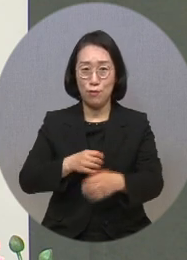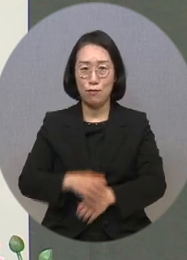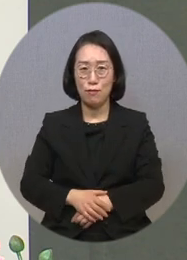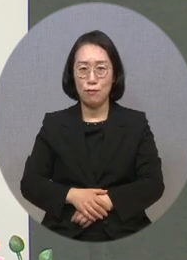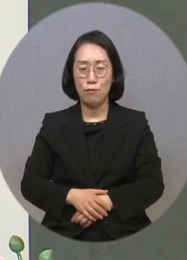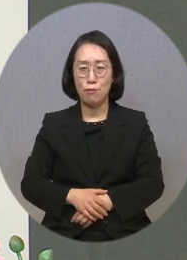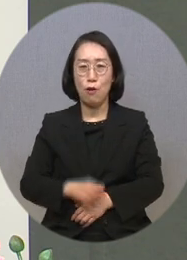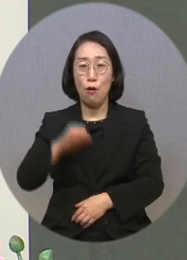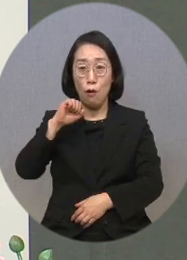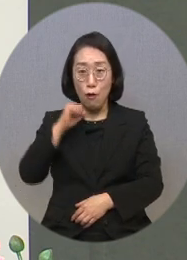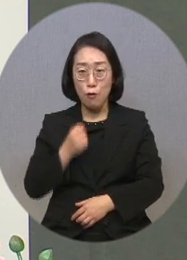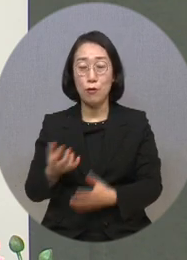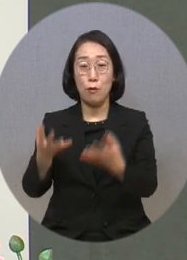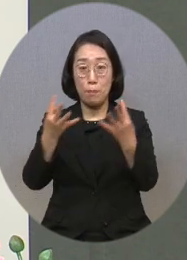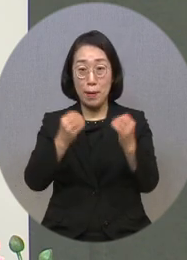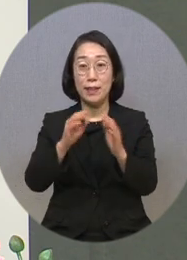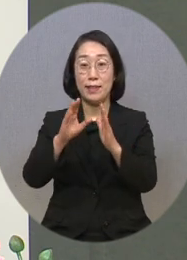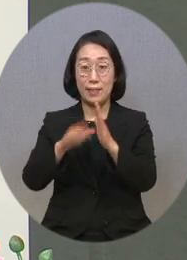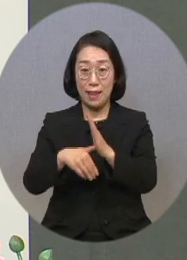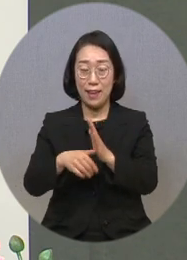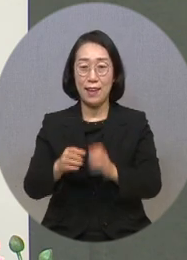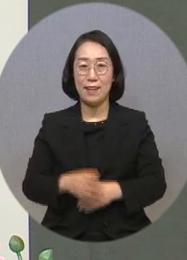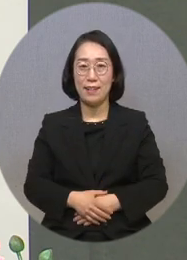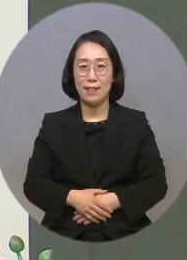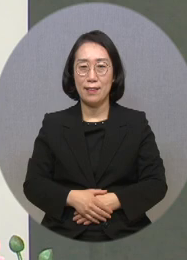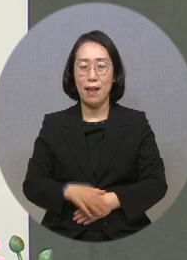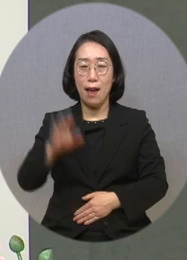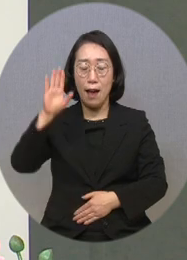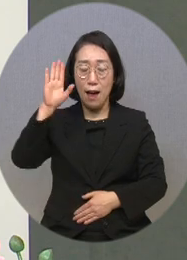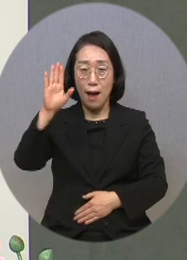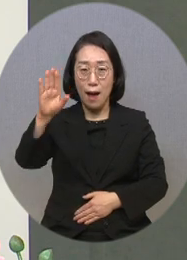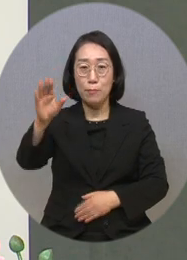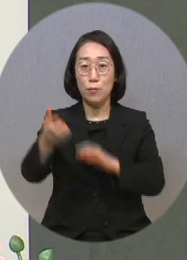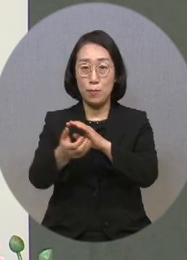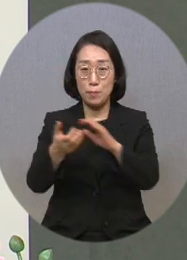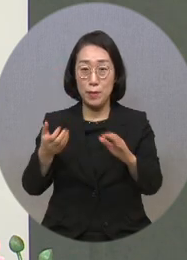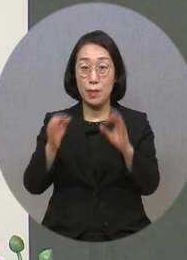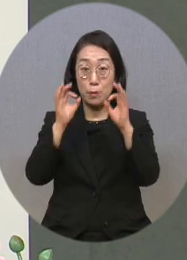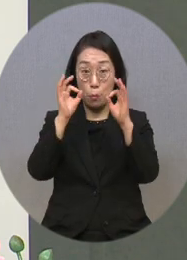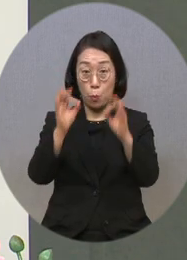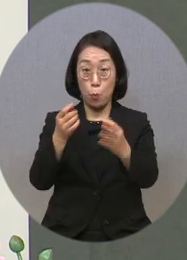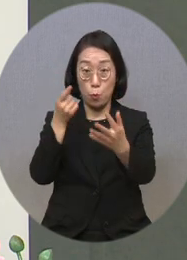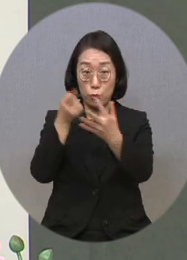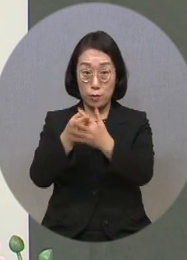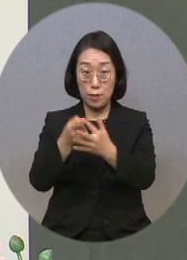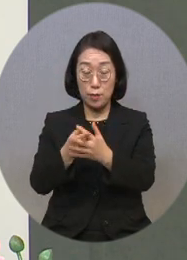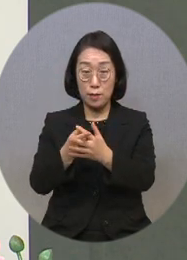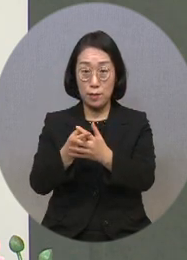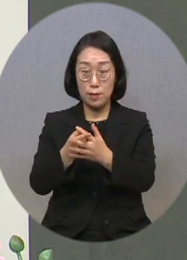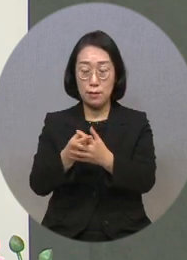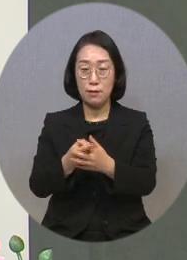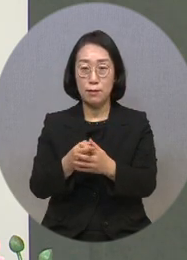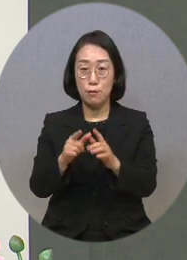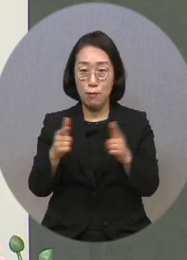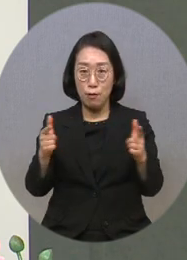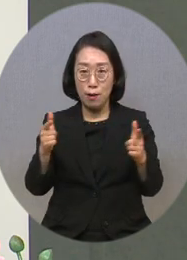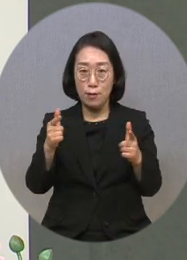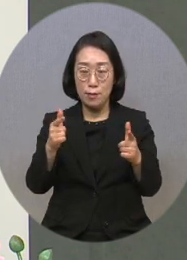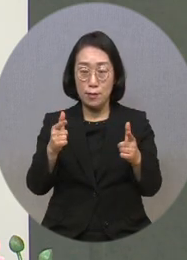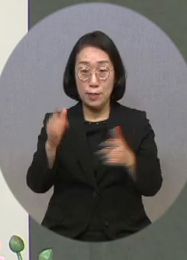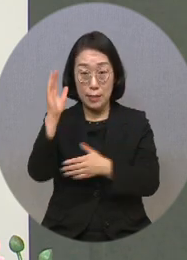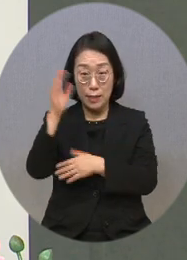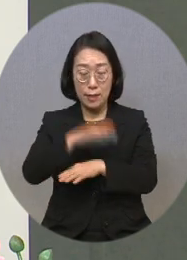여러 가지로 어려움이 있을 때에 앞을 내다보는 풍문이 굉장히 귀를 기울이게